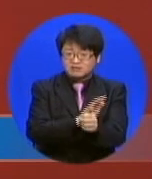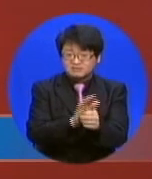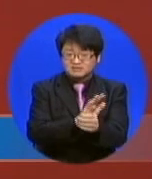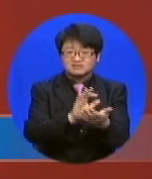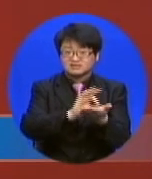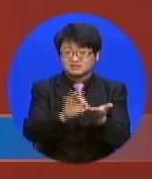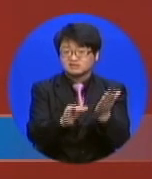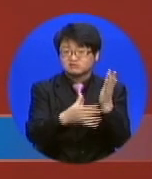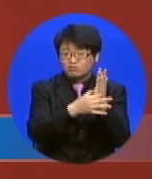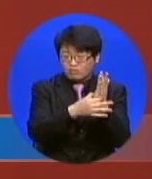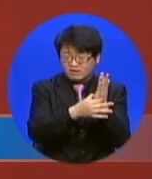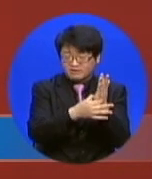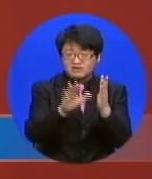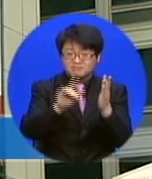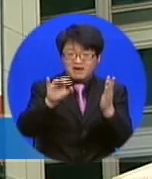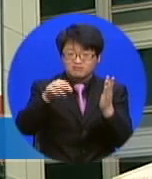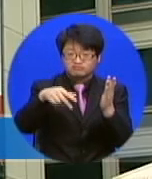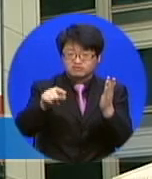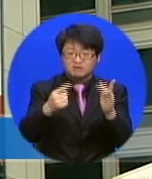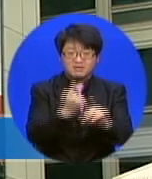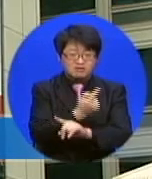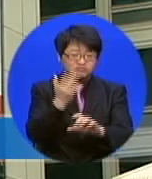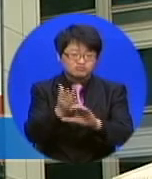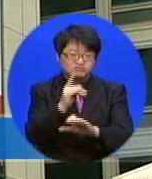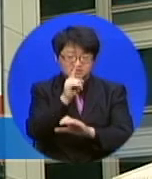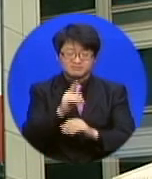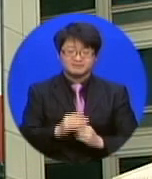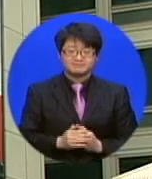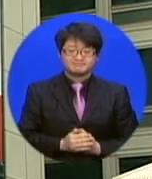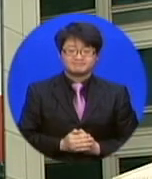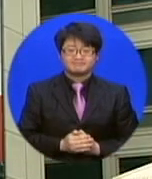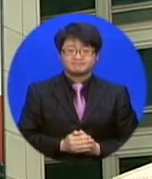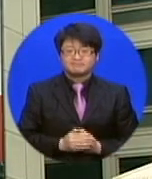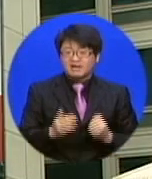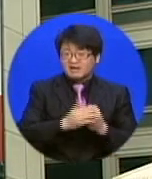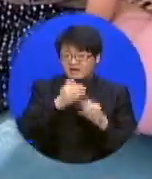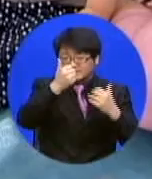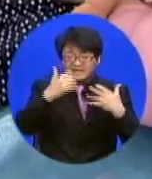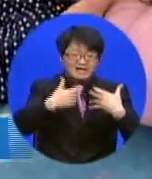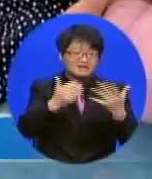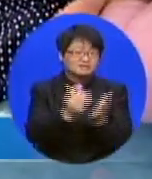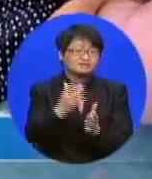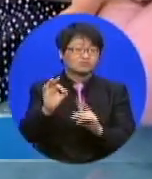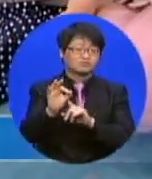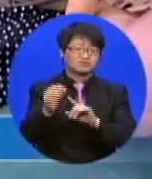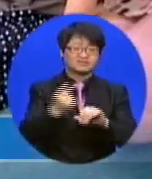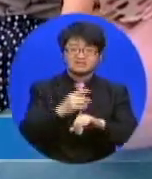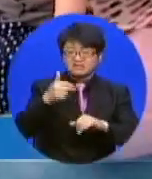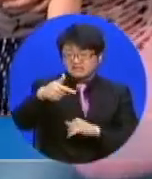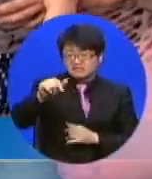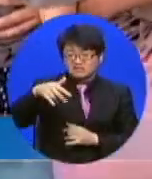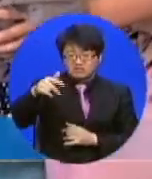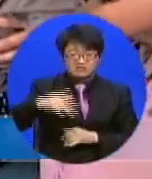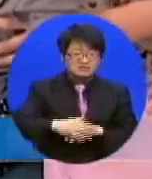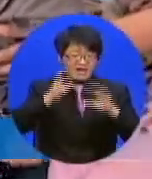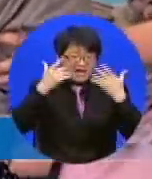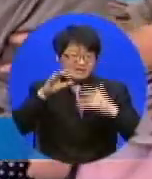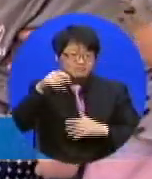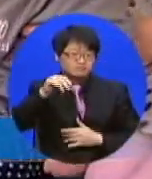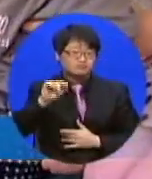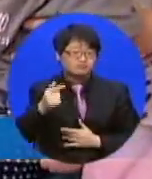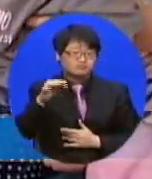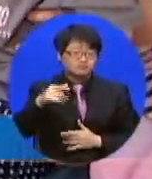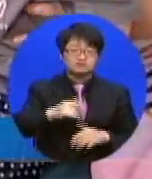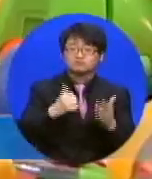이용권 형식의 바우처 제도로 전환하려고 추진 중에 있습니다. 당정은 현금 대신 기저귀나 분유 등의 아기 키우는 데